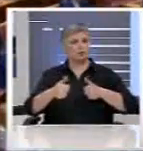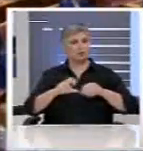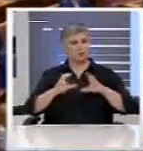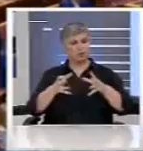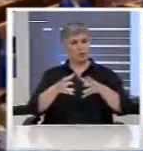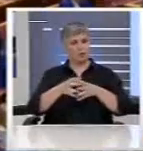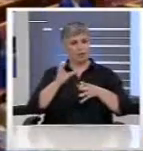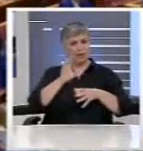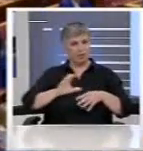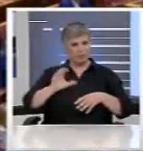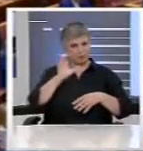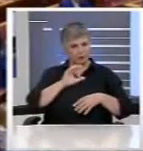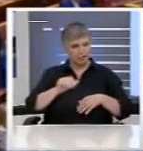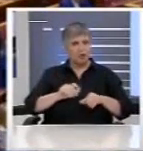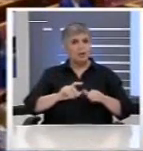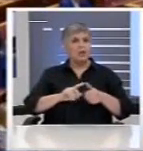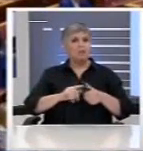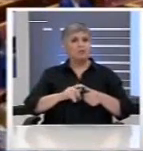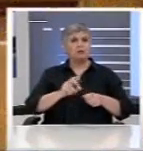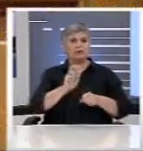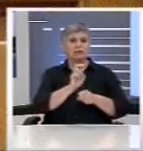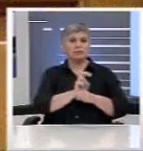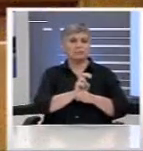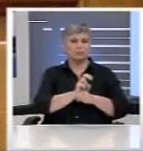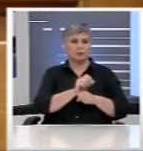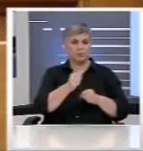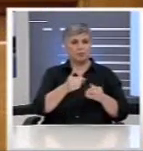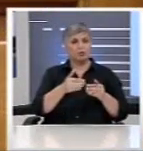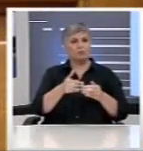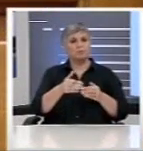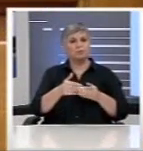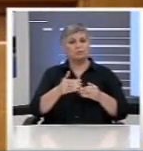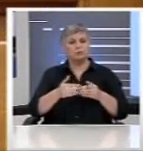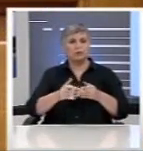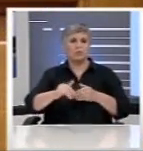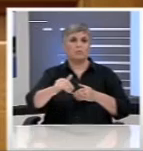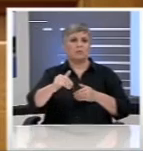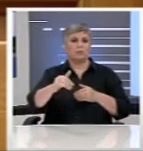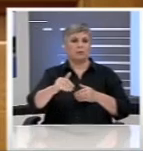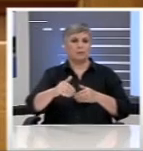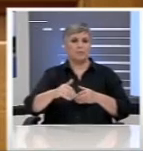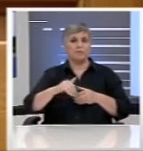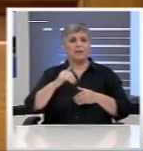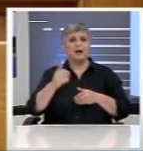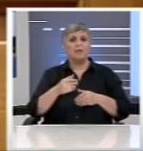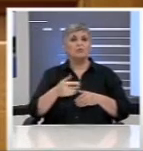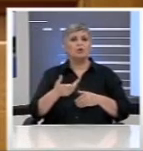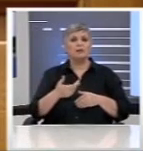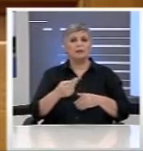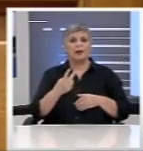είναι τα πρωτογενή πλεονάσματα, μεσοπρόθεσμα και μακροπρόθεσμα, στο ύψος του 2%.